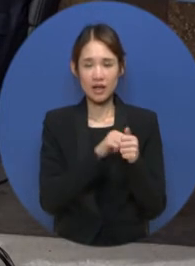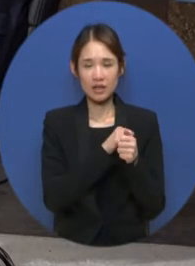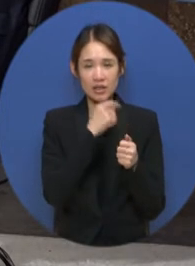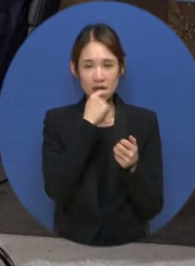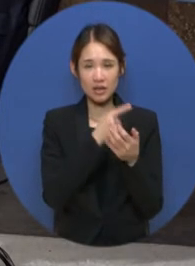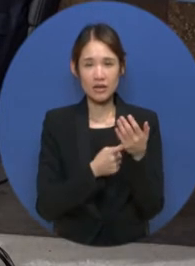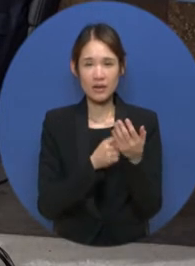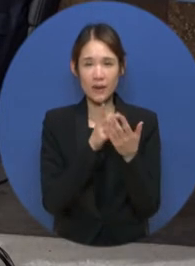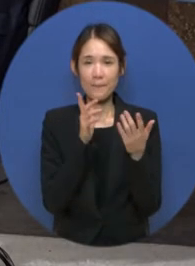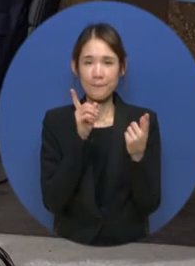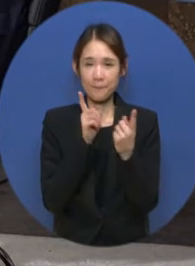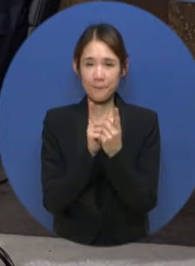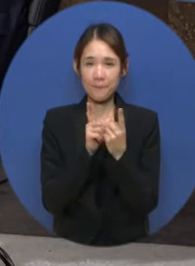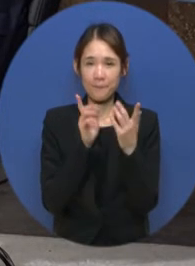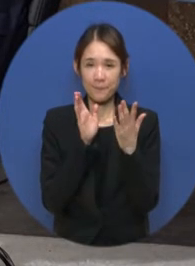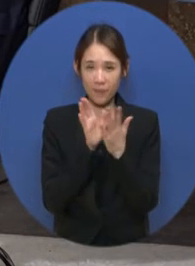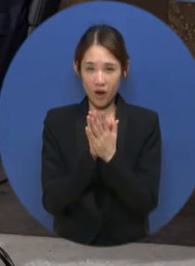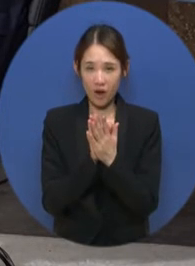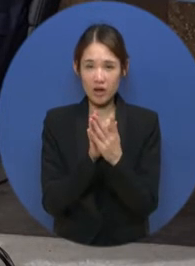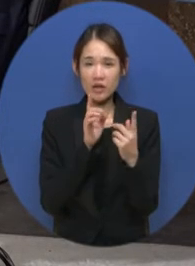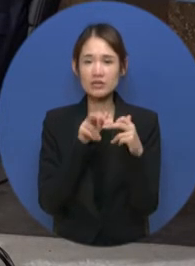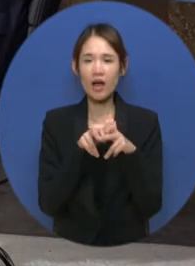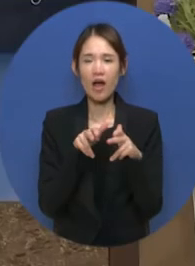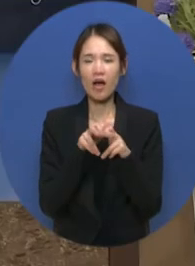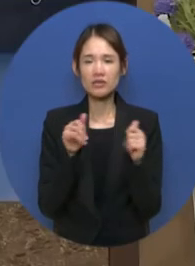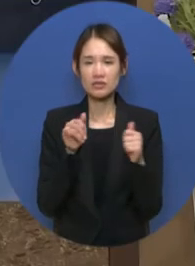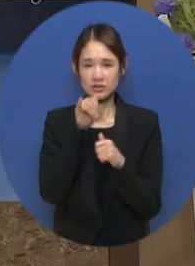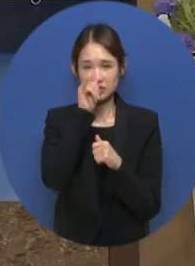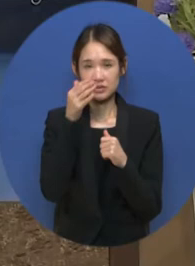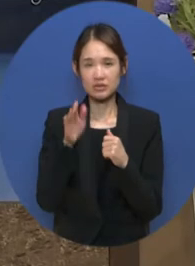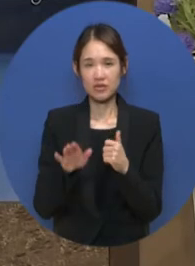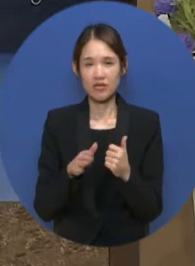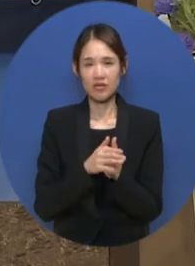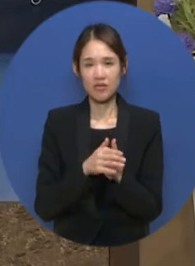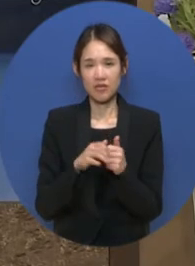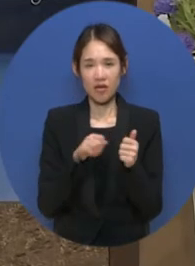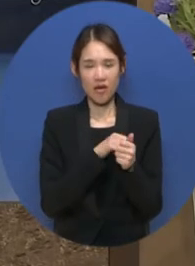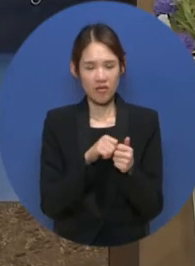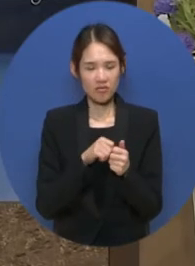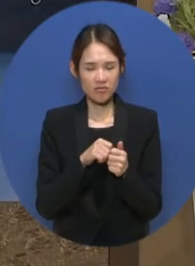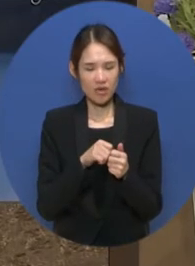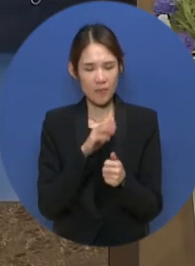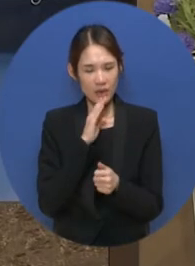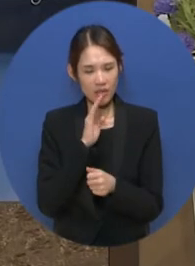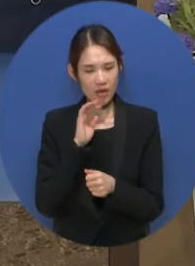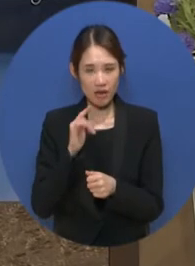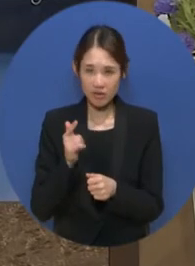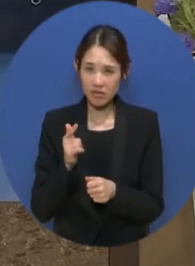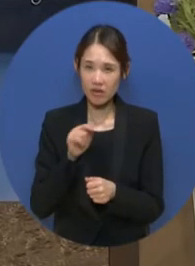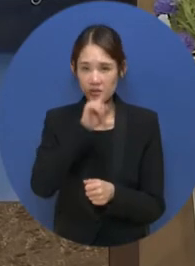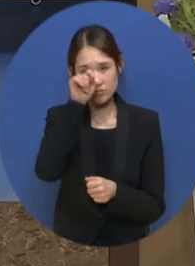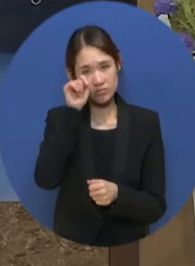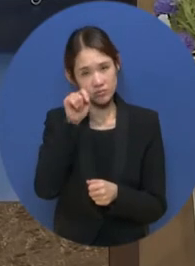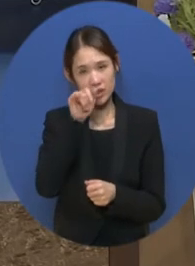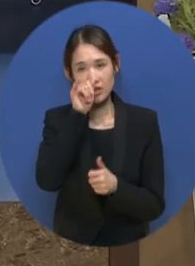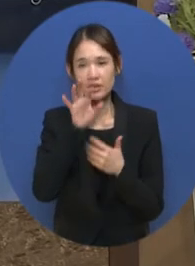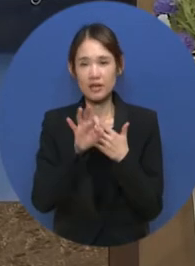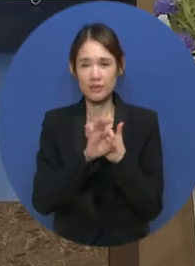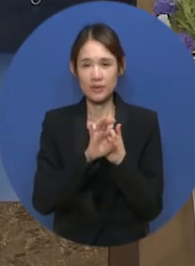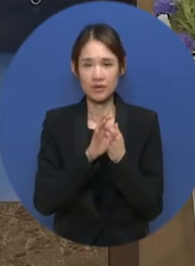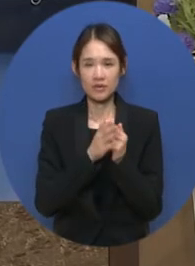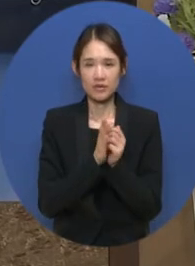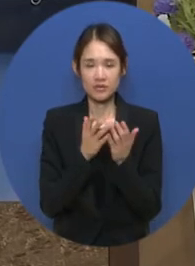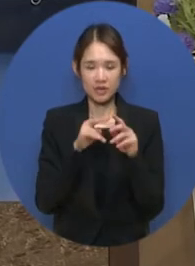은 당사자 분 의 또 장애인 분이 계신데 어 이게 학교 앤지 확대가 아닌 지 모르는 분이 계셨다면 은